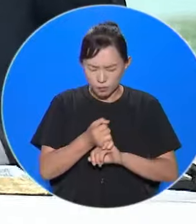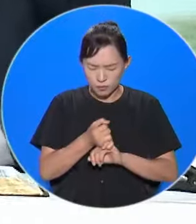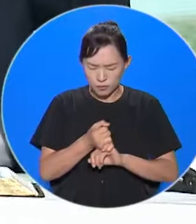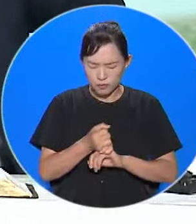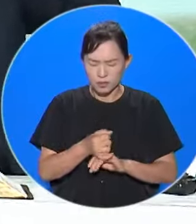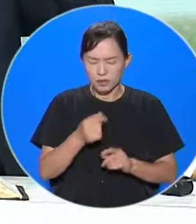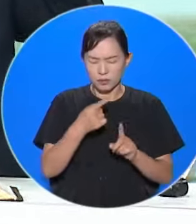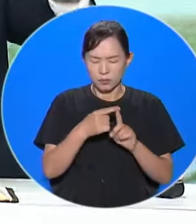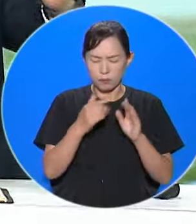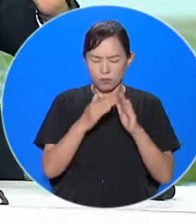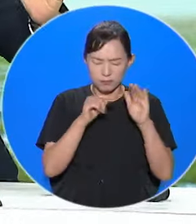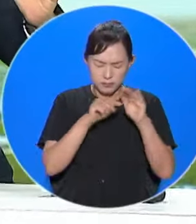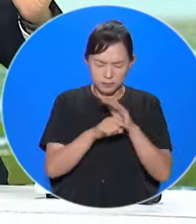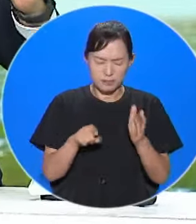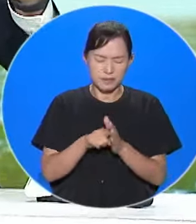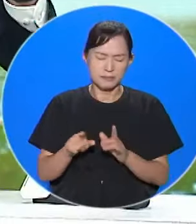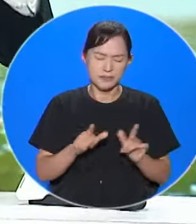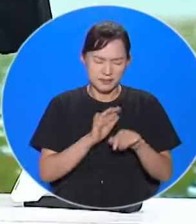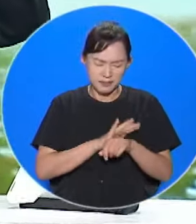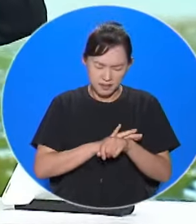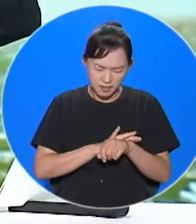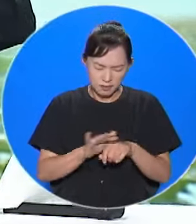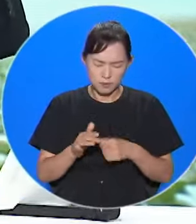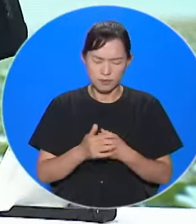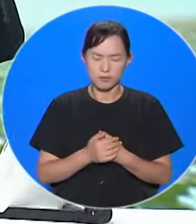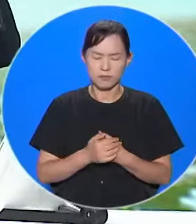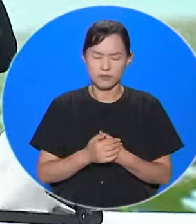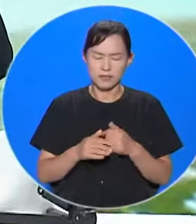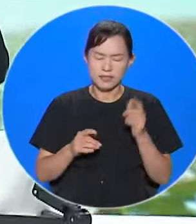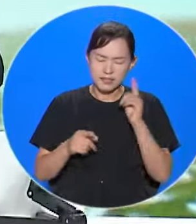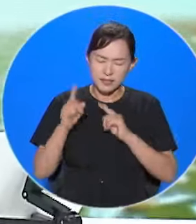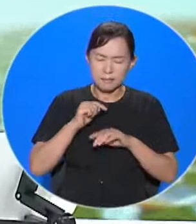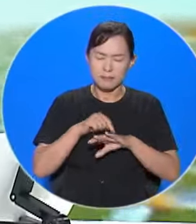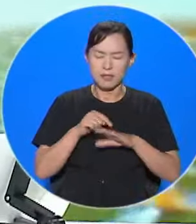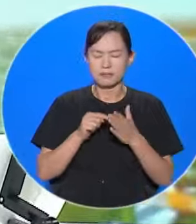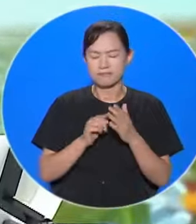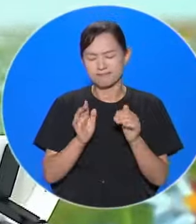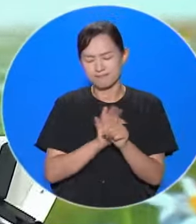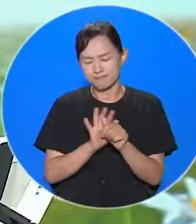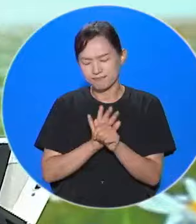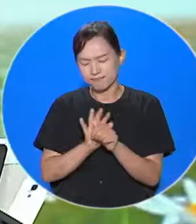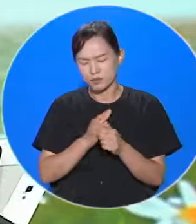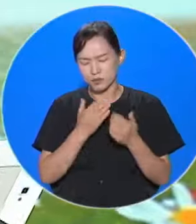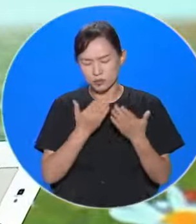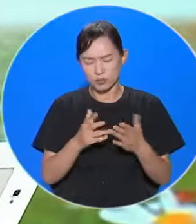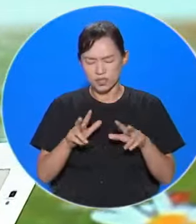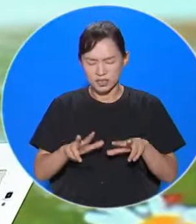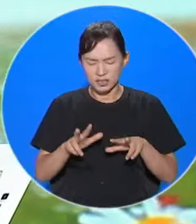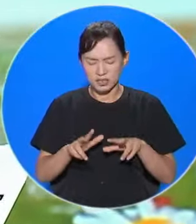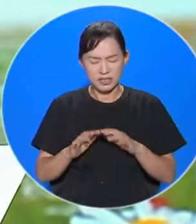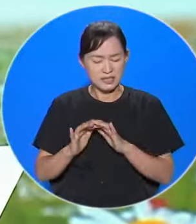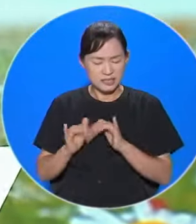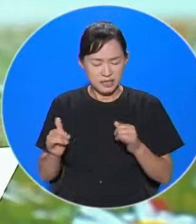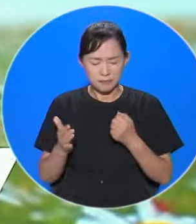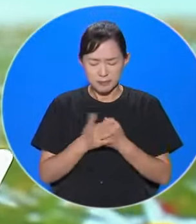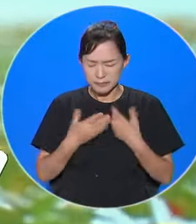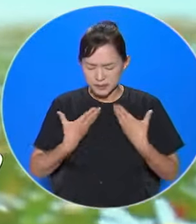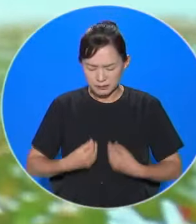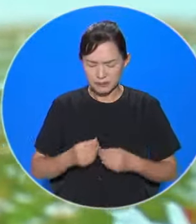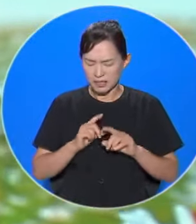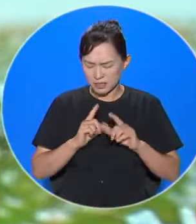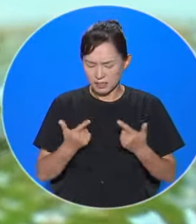나가 믿음 생활 잘할 수 있도록 하나님 그 상한 마음도 위로하여 주시고 이제는 더 이상 사람 때문에 실망하는 것이